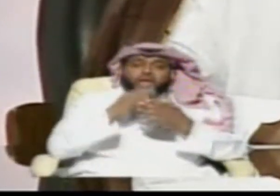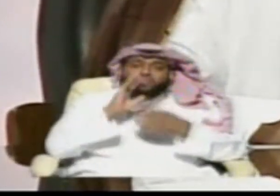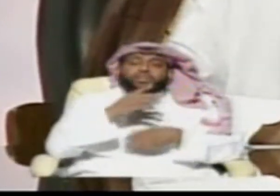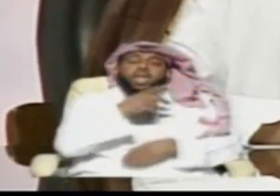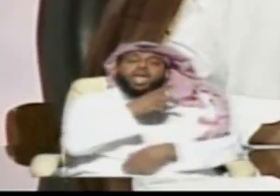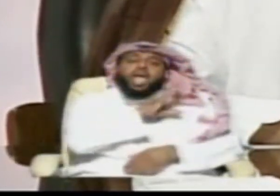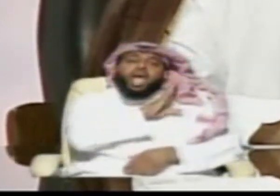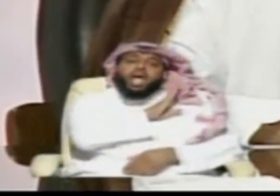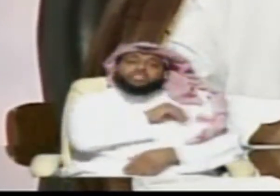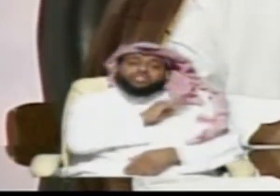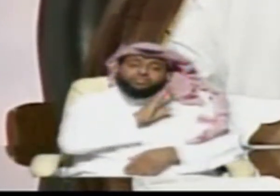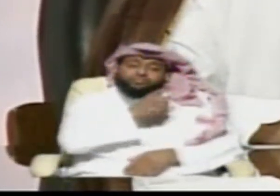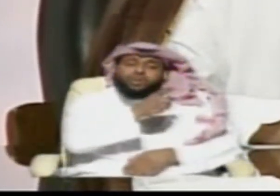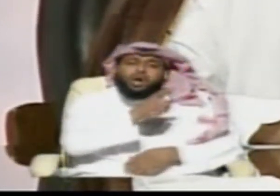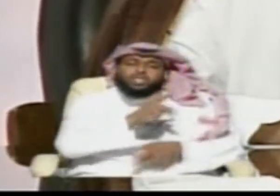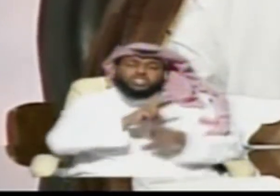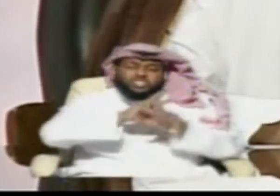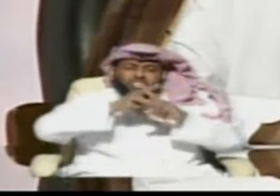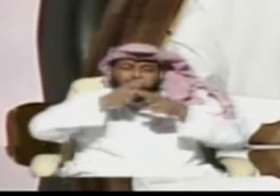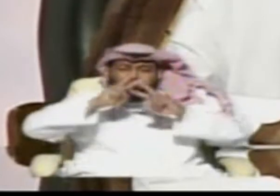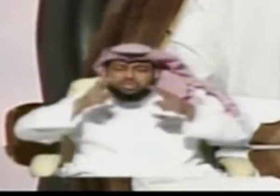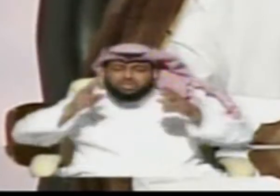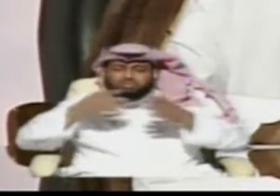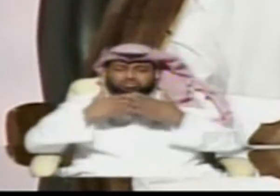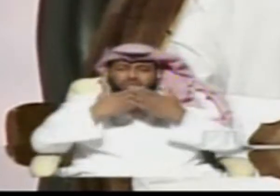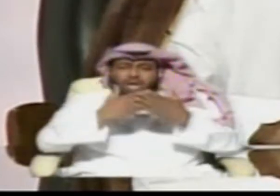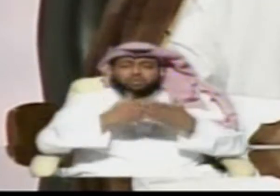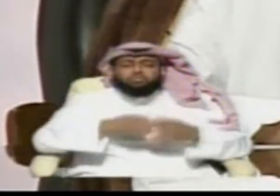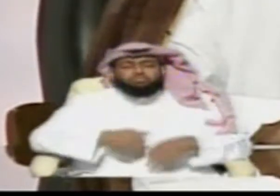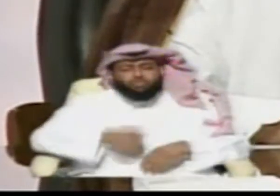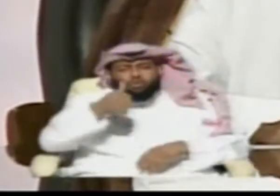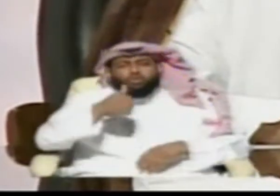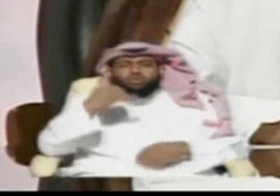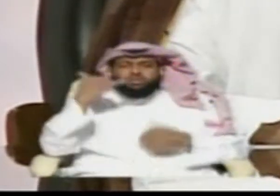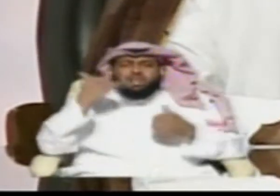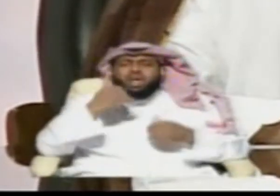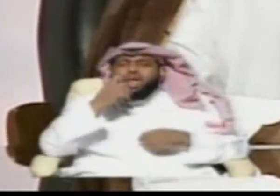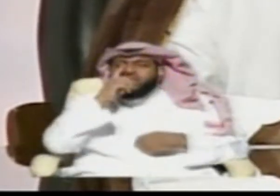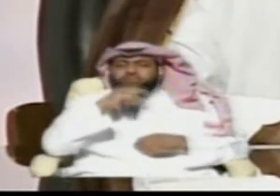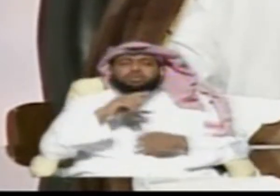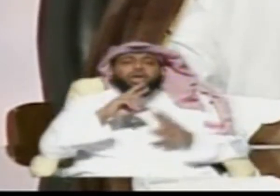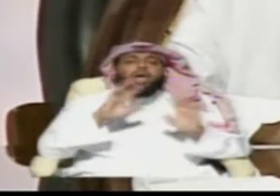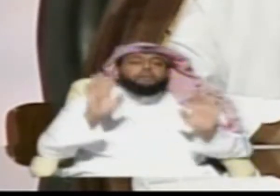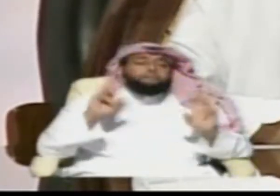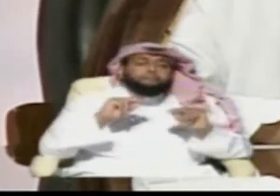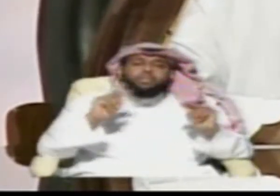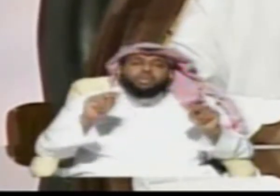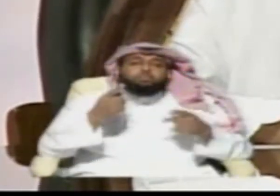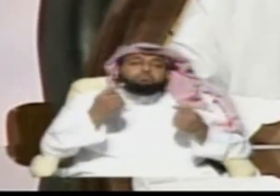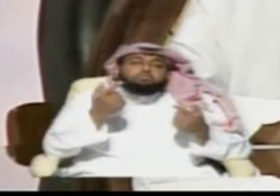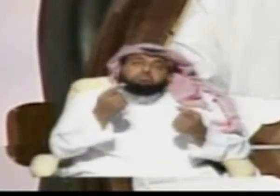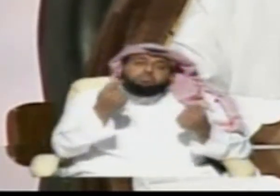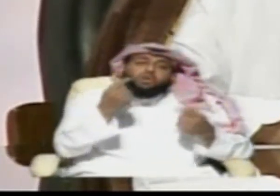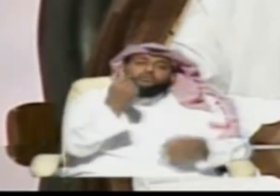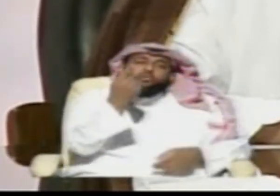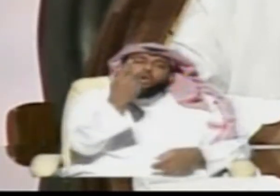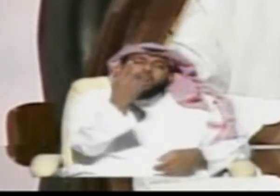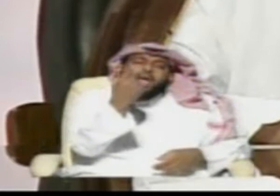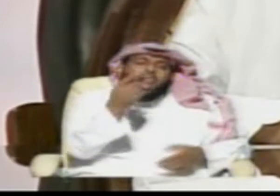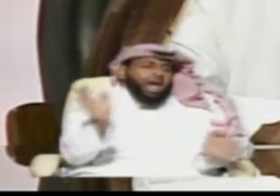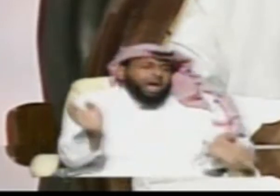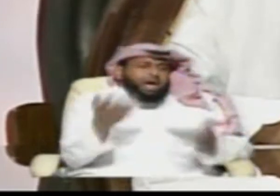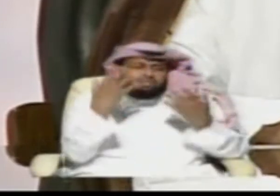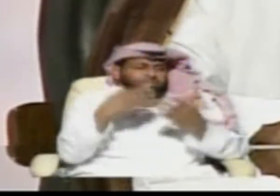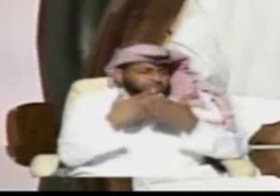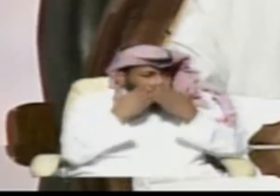إلى كل ما يمكن أن يخفف عنهم المعاناة. والله لو ريال، ما تدري هذا الريال ماذا يصنع عند الله عز وجل